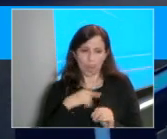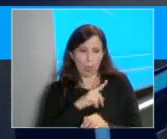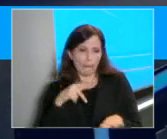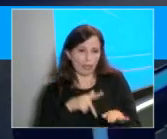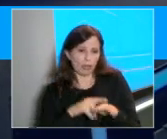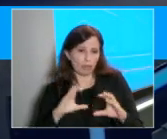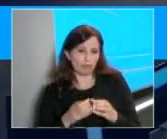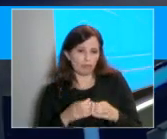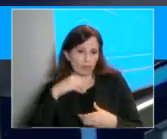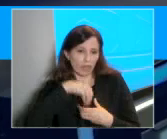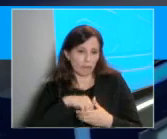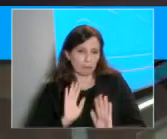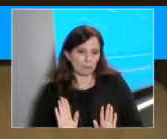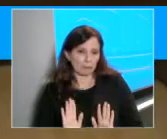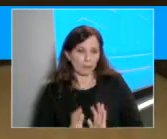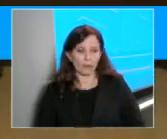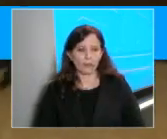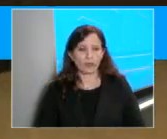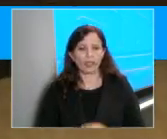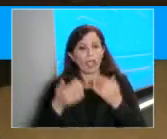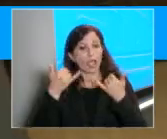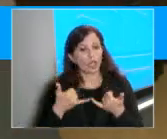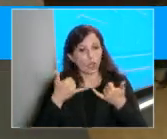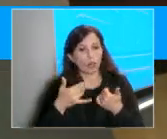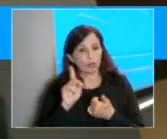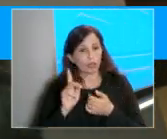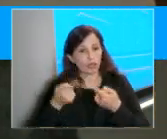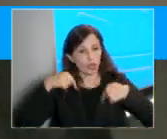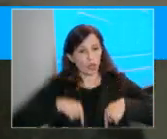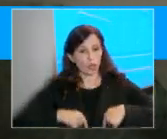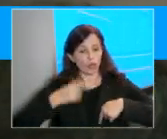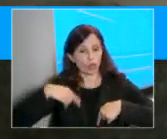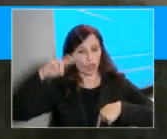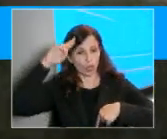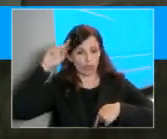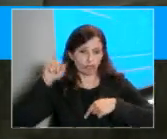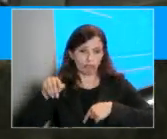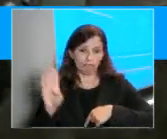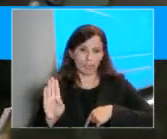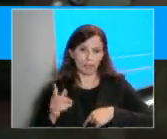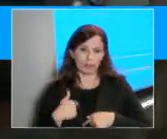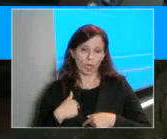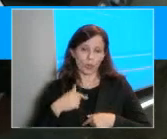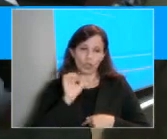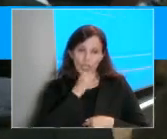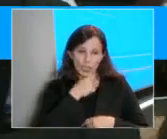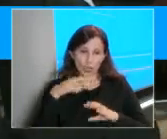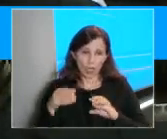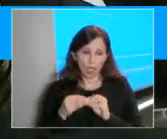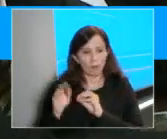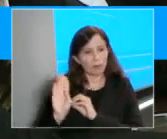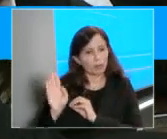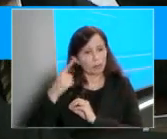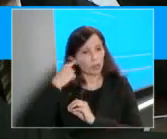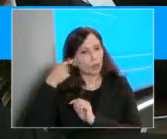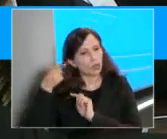קורה בהליכים הפנימיים שלה. אנחנו כיום, מי שיושב ראש הליכוד זה נתניהו, אנחנו, יש לנו את ההיסטוריה שלנו עם נתניהו, אנחנו